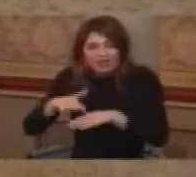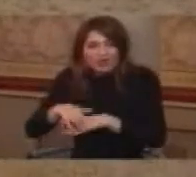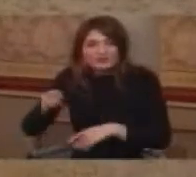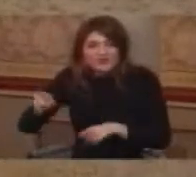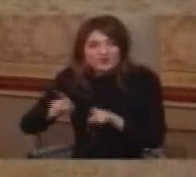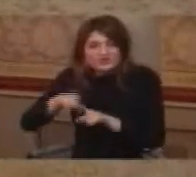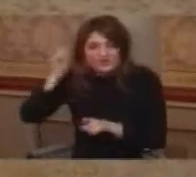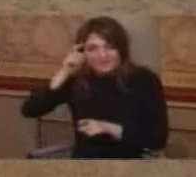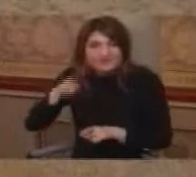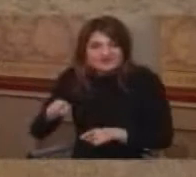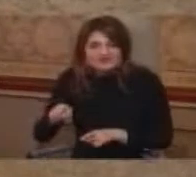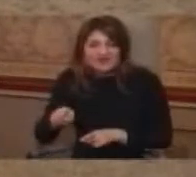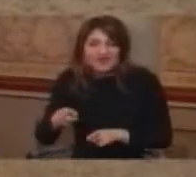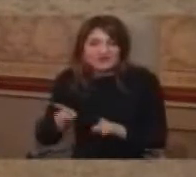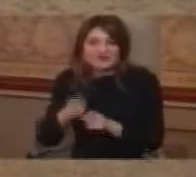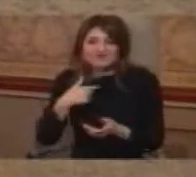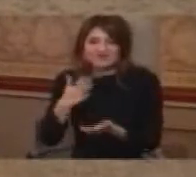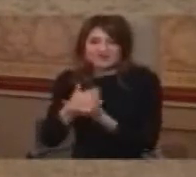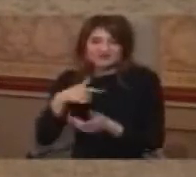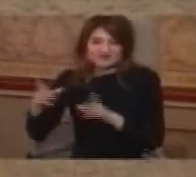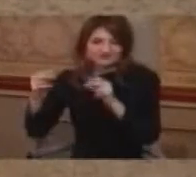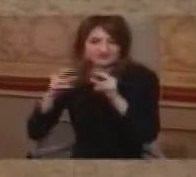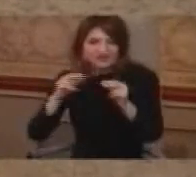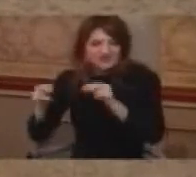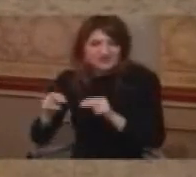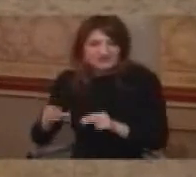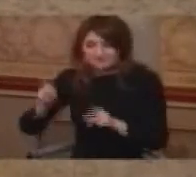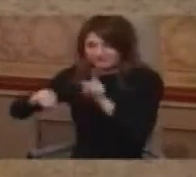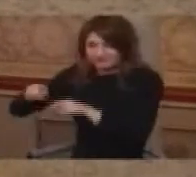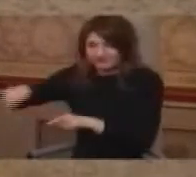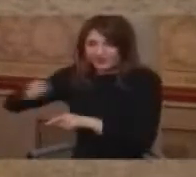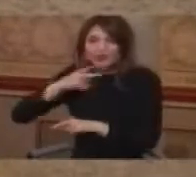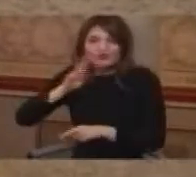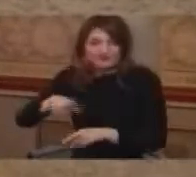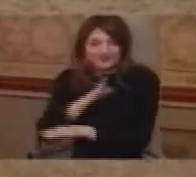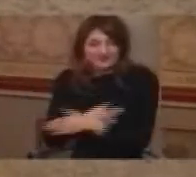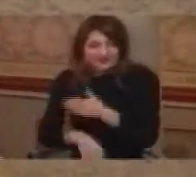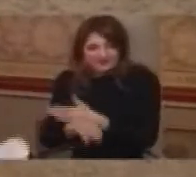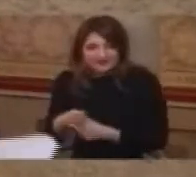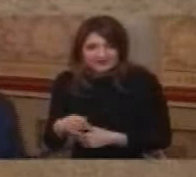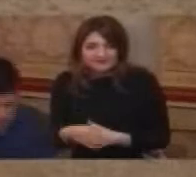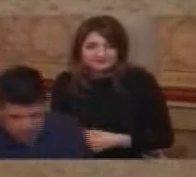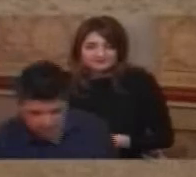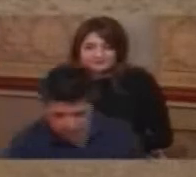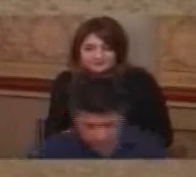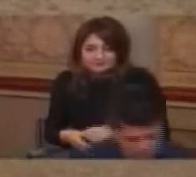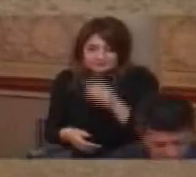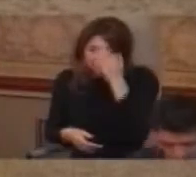razgovarao, koji imaju invaliditet i kojima